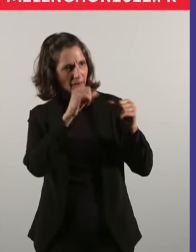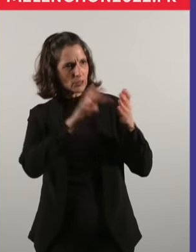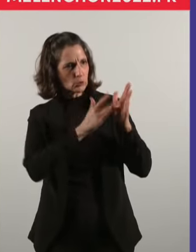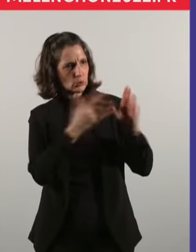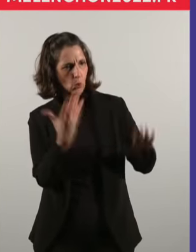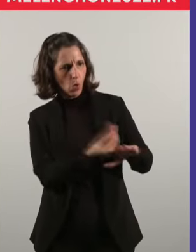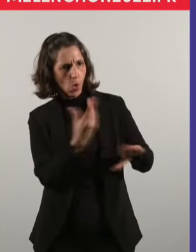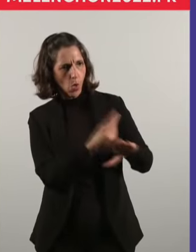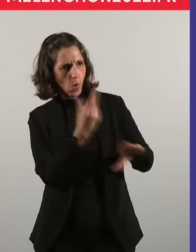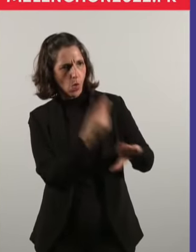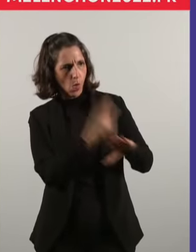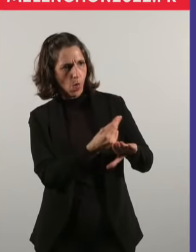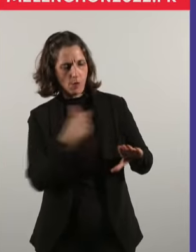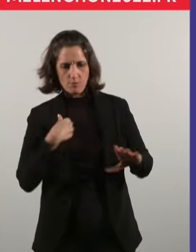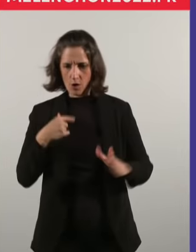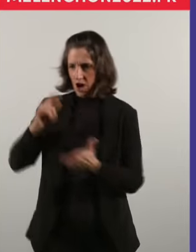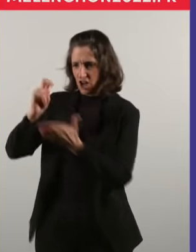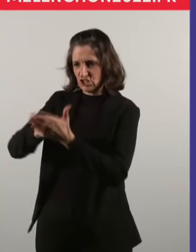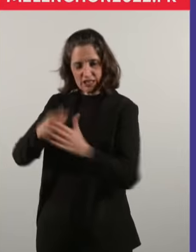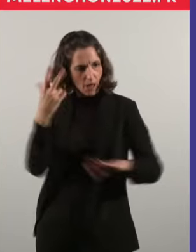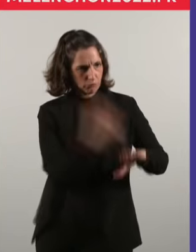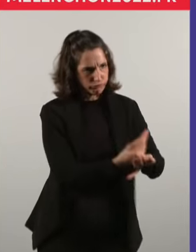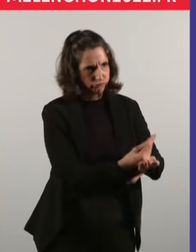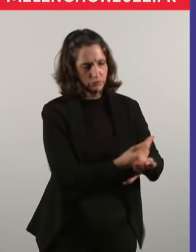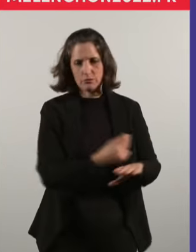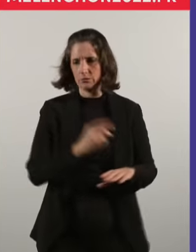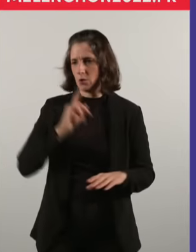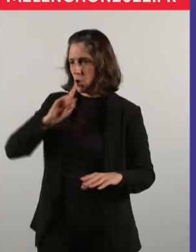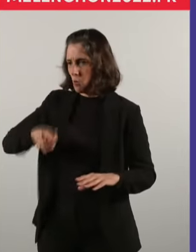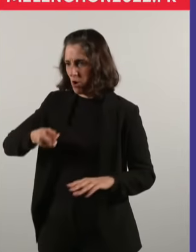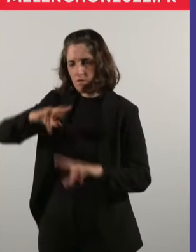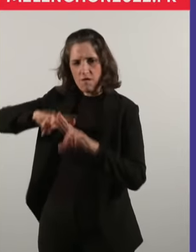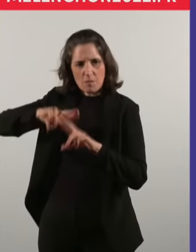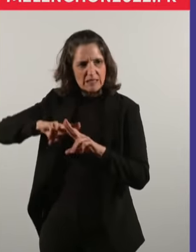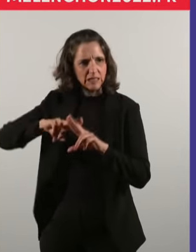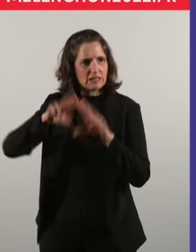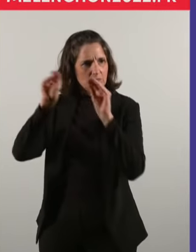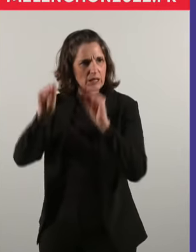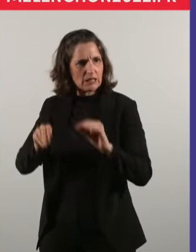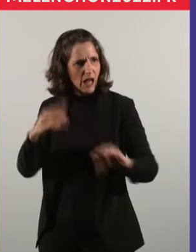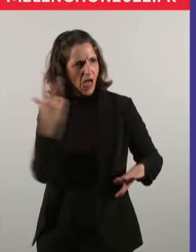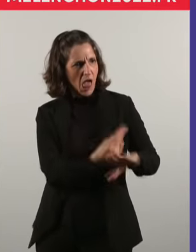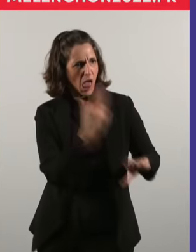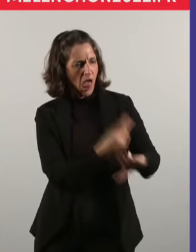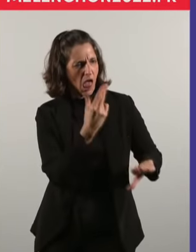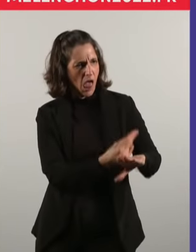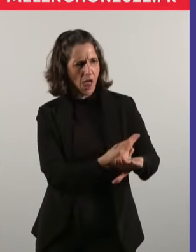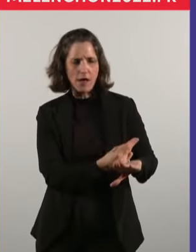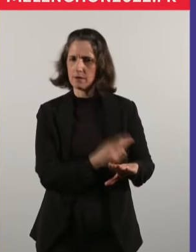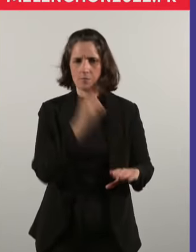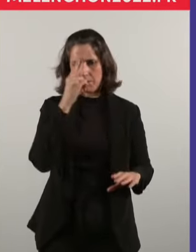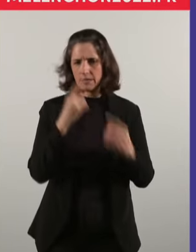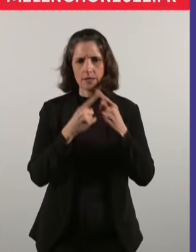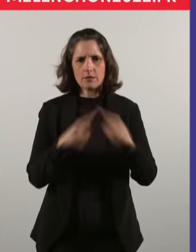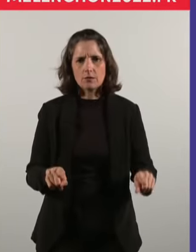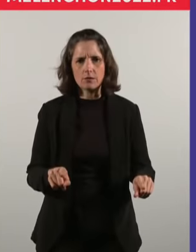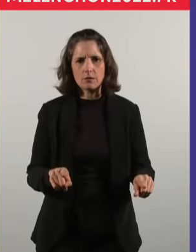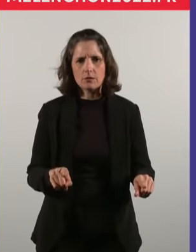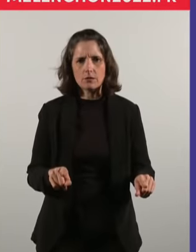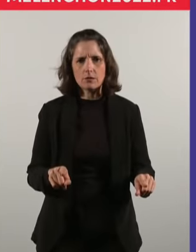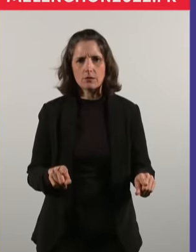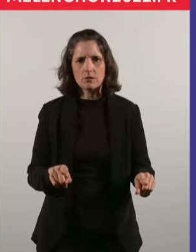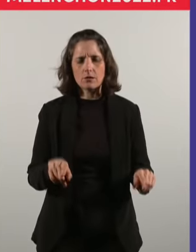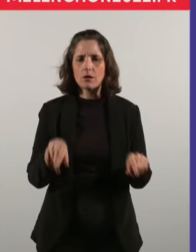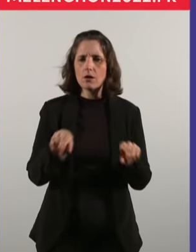de nos commandes, que ce soit à la pharmacie ou au supermarché, pendant des années, établissant de chacun d'entre nous une sorte